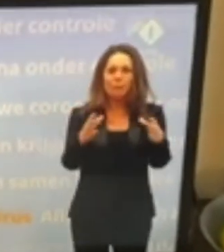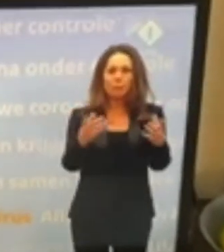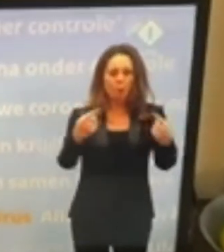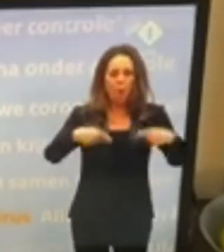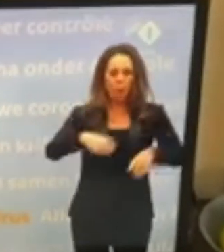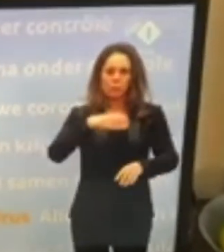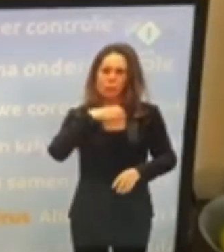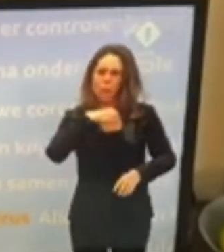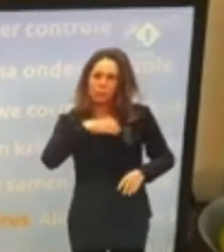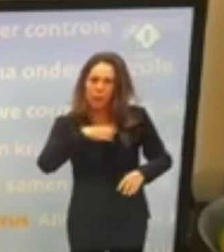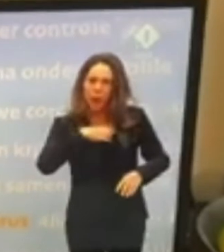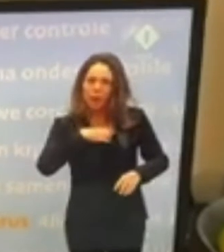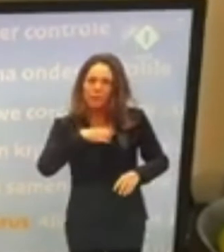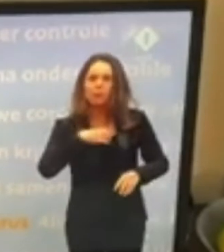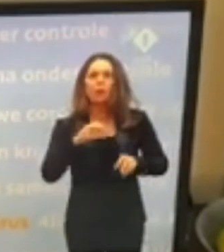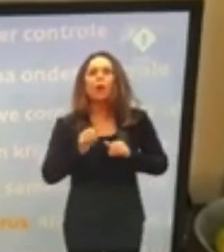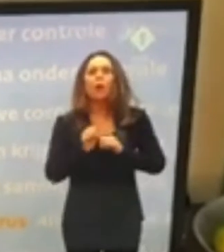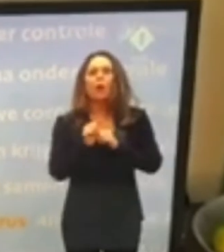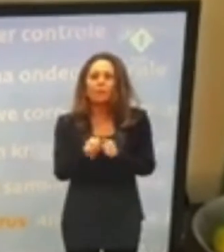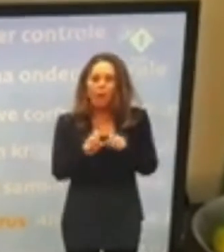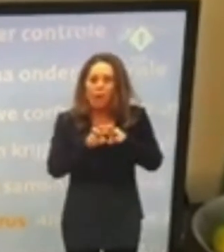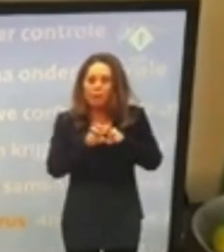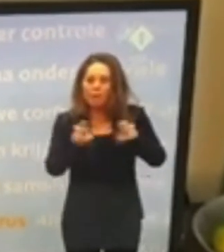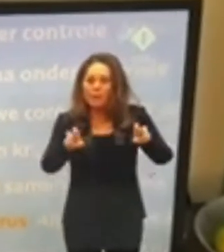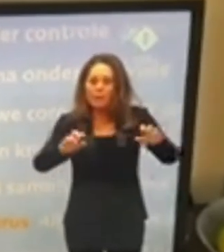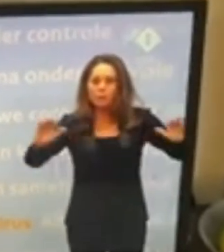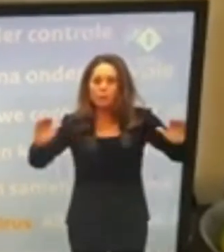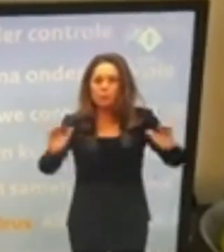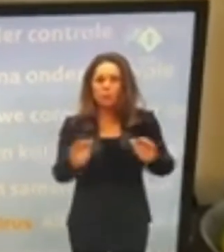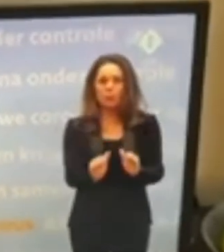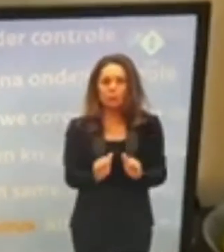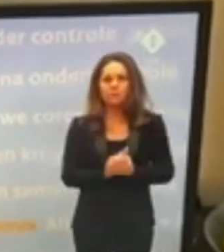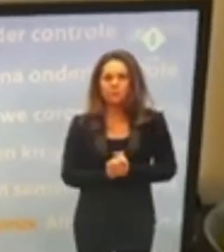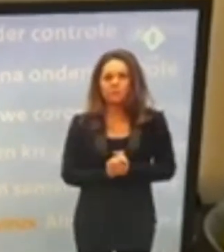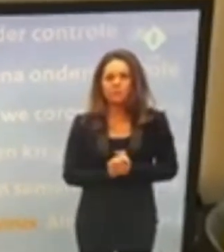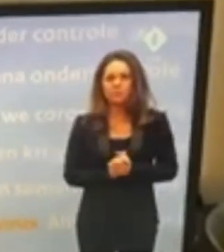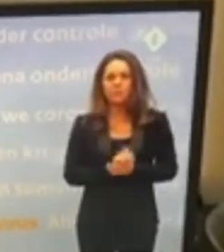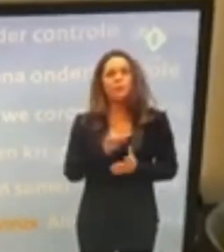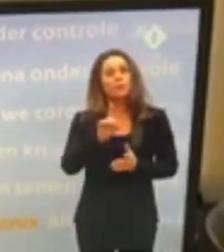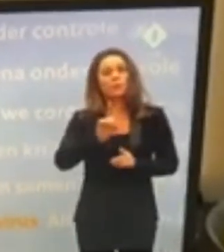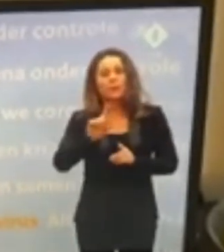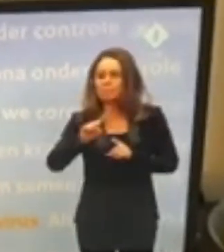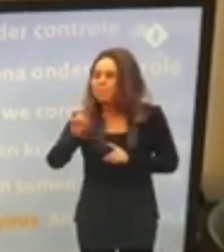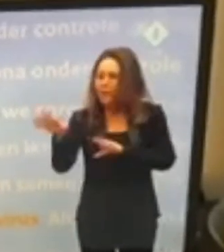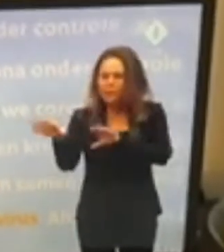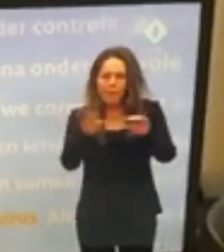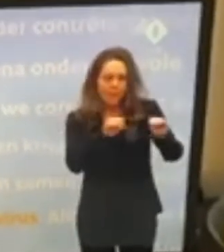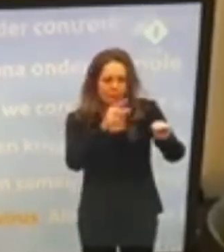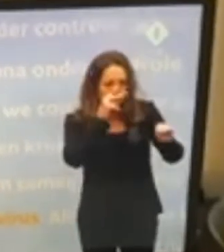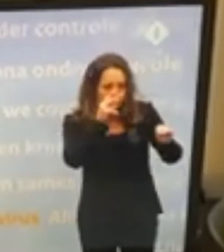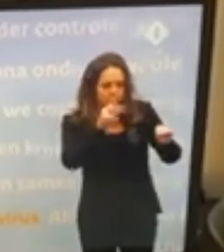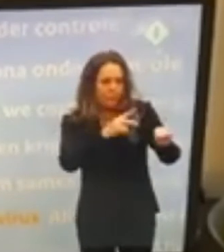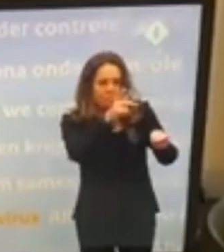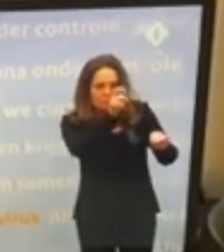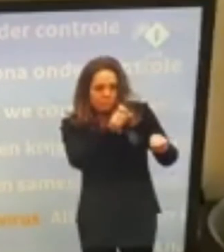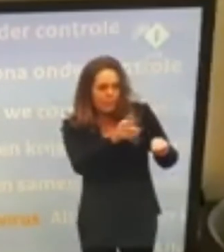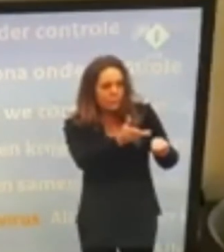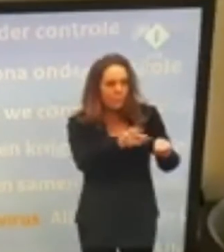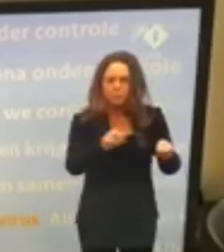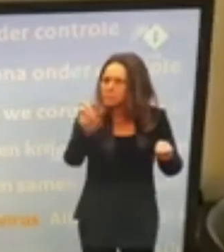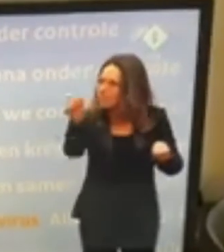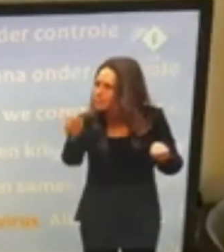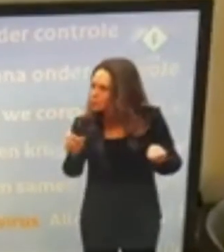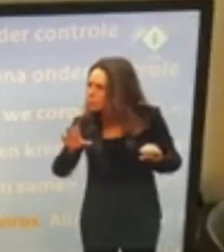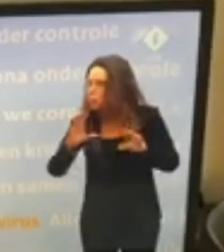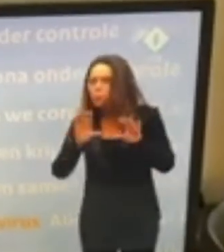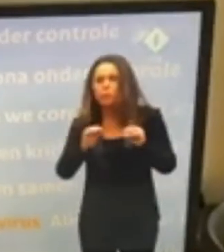dat virus te honden kunnen krijgen. Want dat blijft natuurlijk het grootste risico dat we per maatregel gaan kijken. Wat betekent dat voor de een of voor de ander?